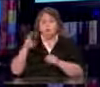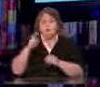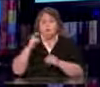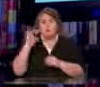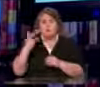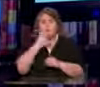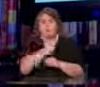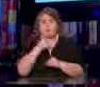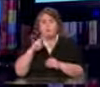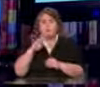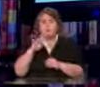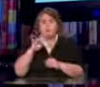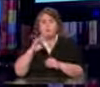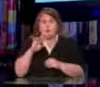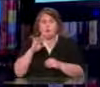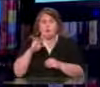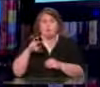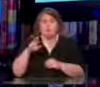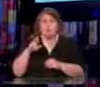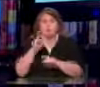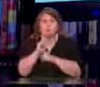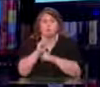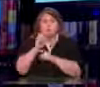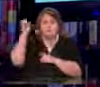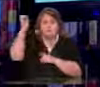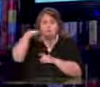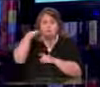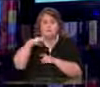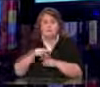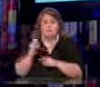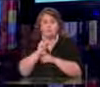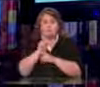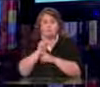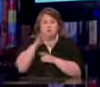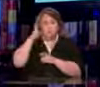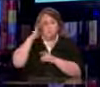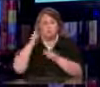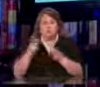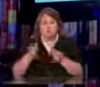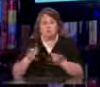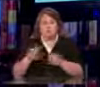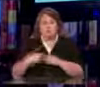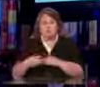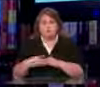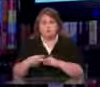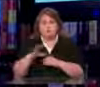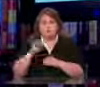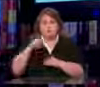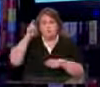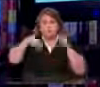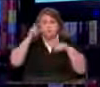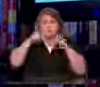прибора. Датчик солнечного излучения, датчик влажности почвы и